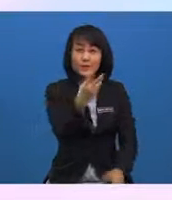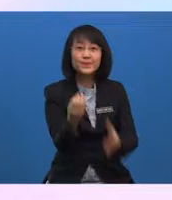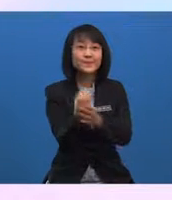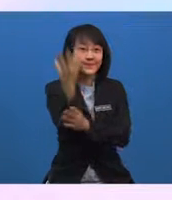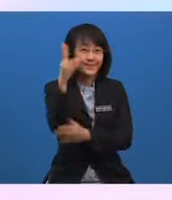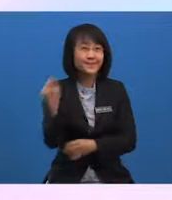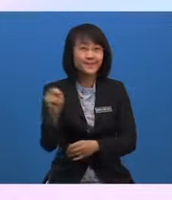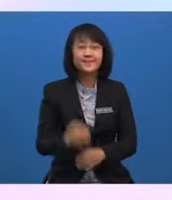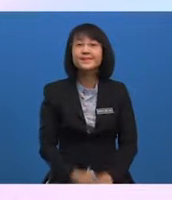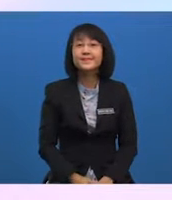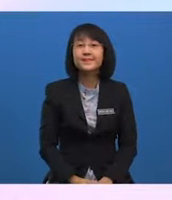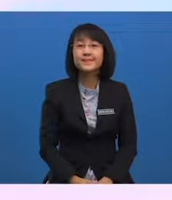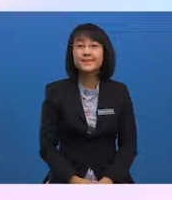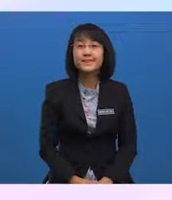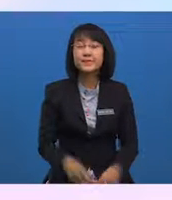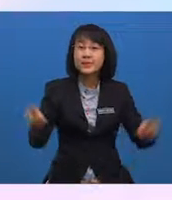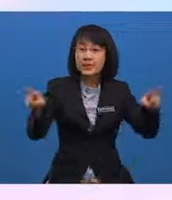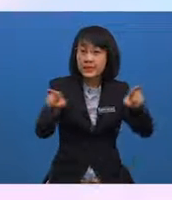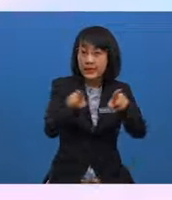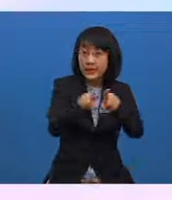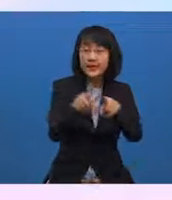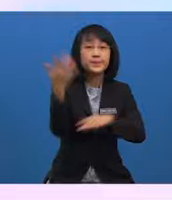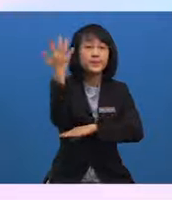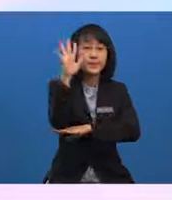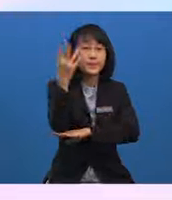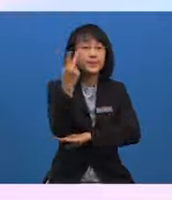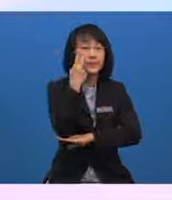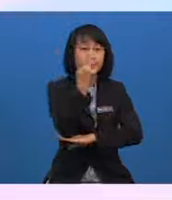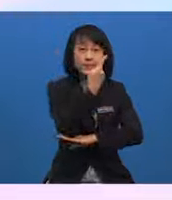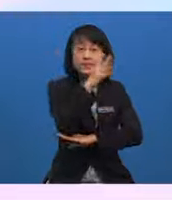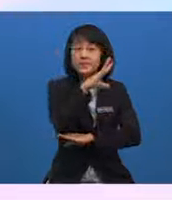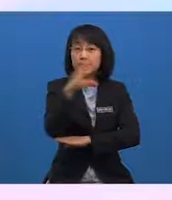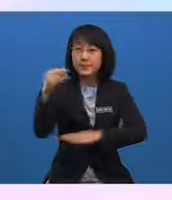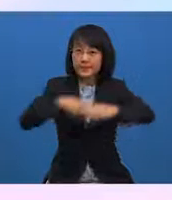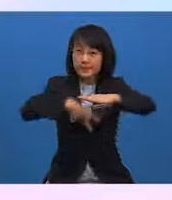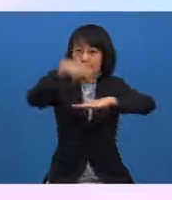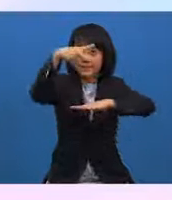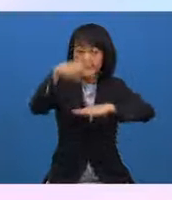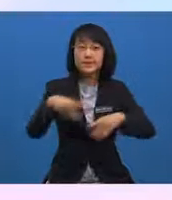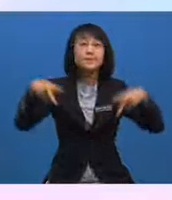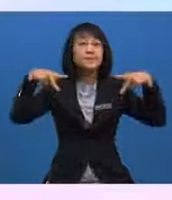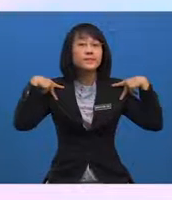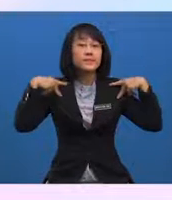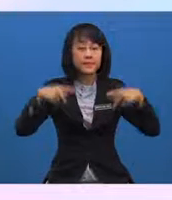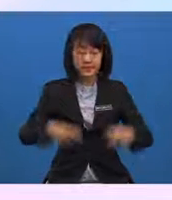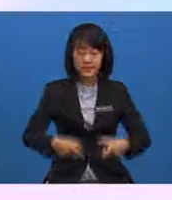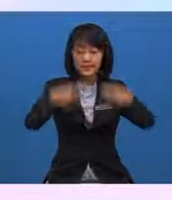Persamaan pokok bunga keembung dan pokok pandan ialah mempunyai batang tidak berkayu.